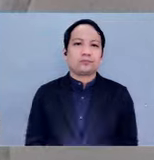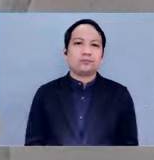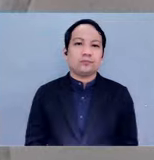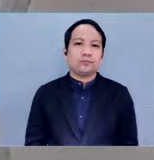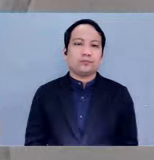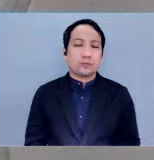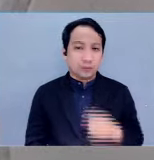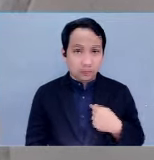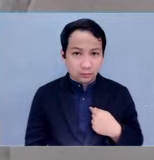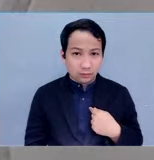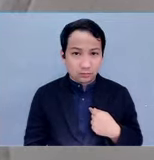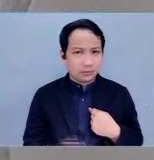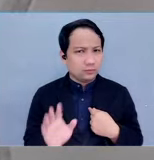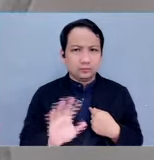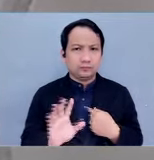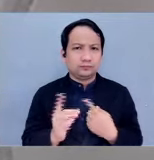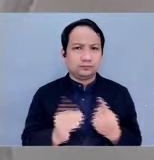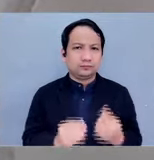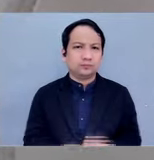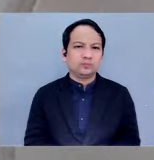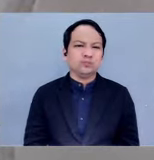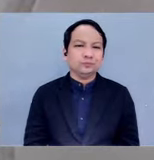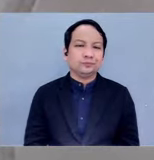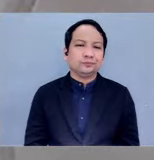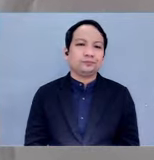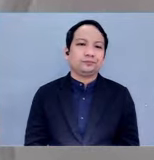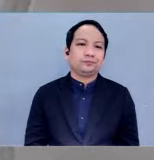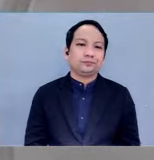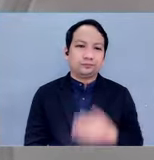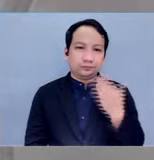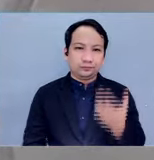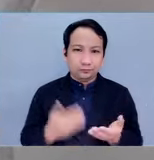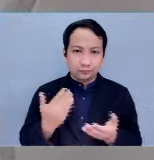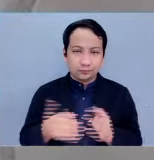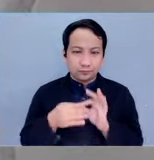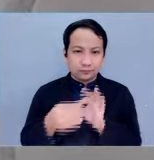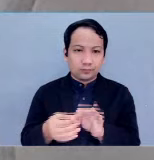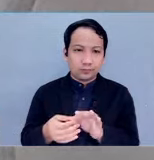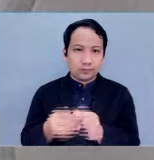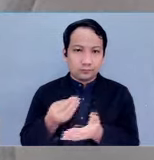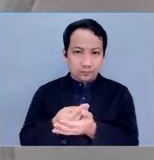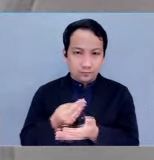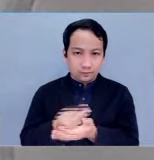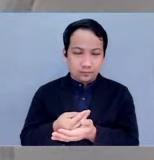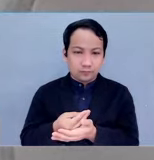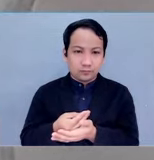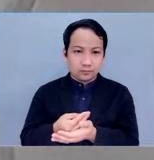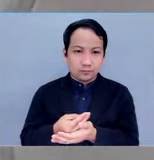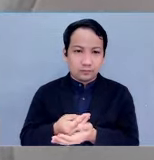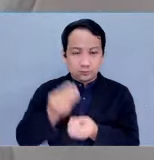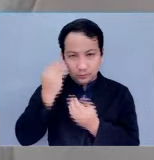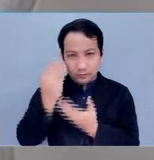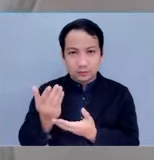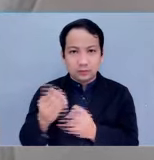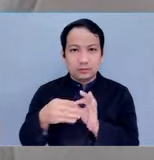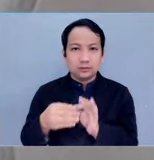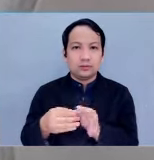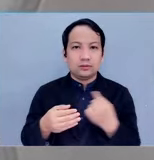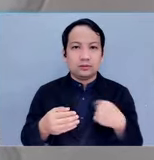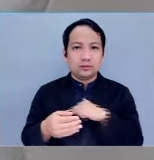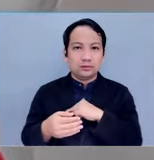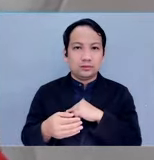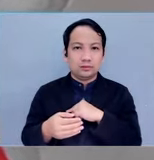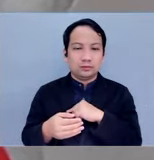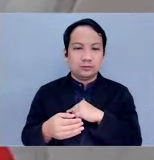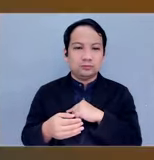niya magagawa yung pagmatay ng tao nang dahil lang sa pera na sinasabi nila maling-mali po ang panghuhusgang